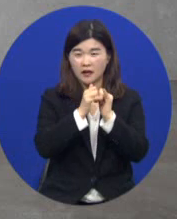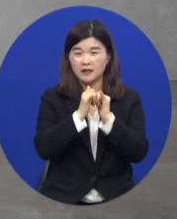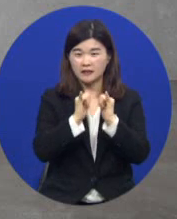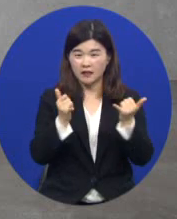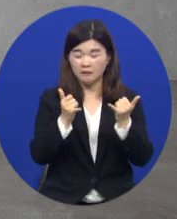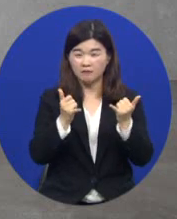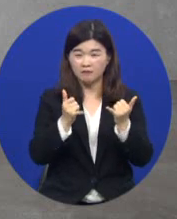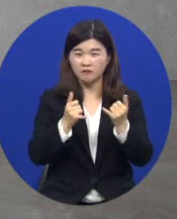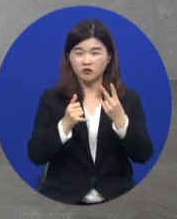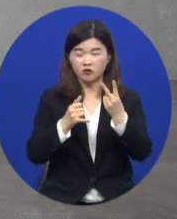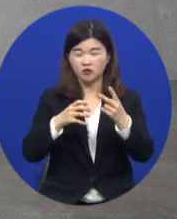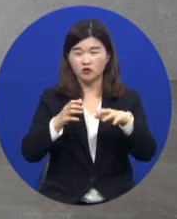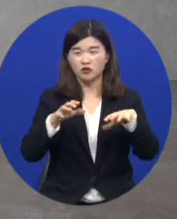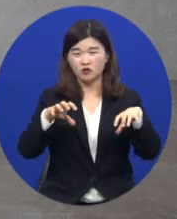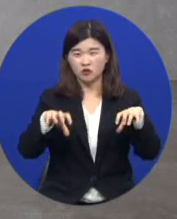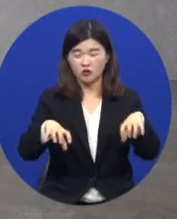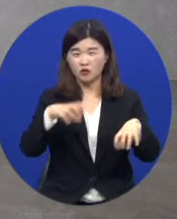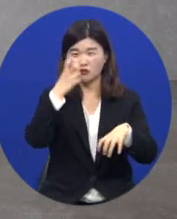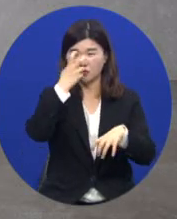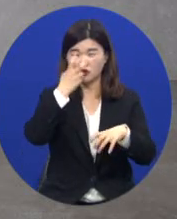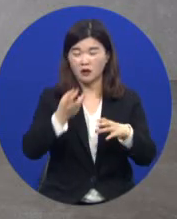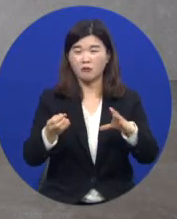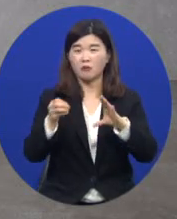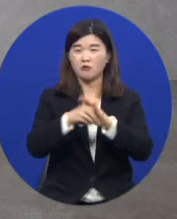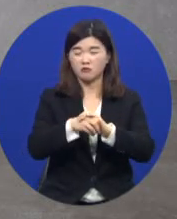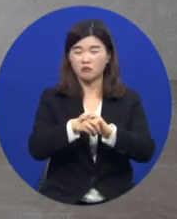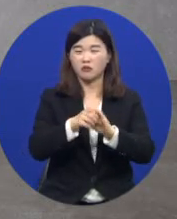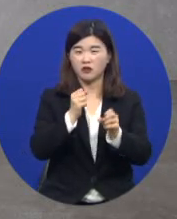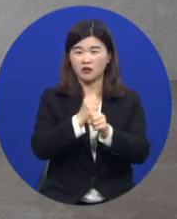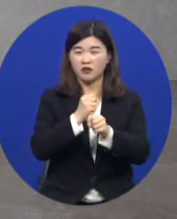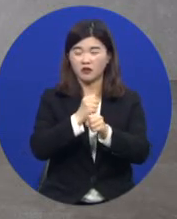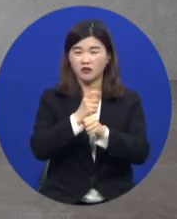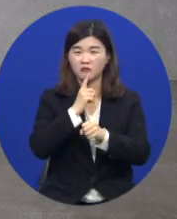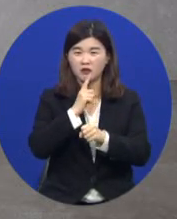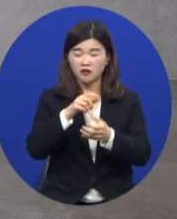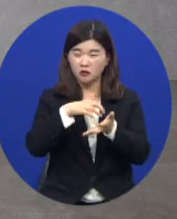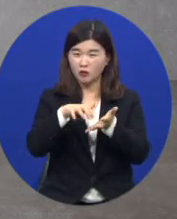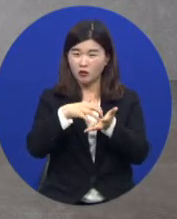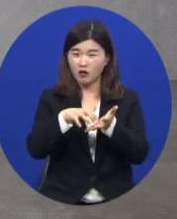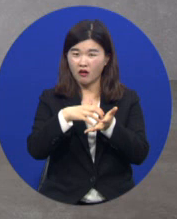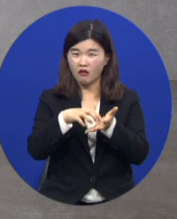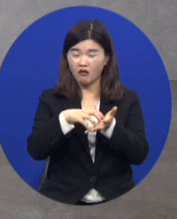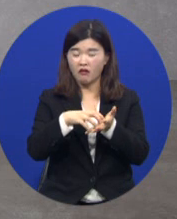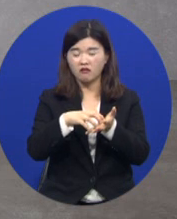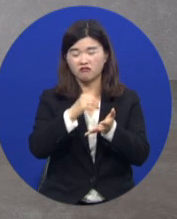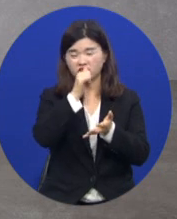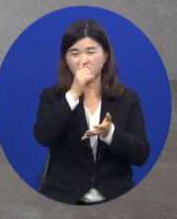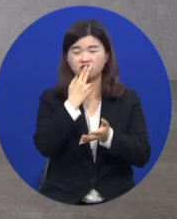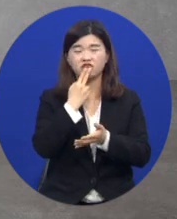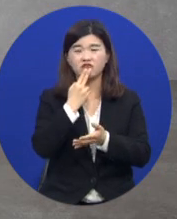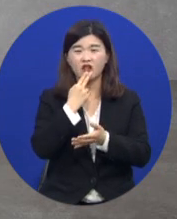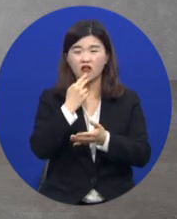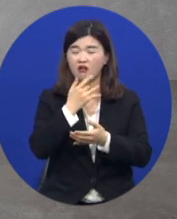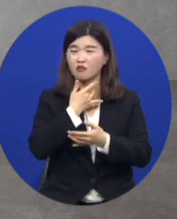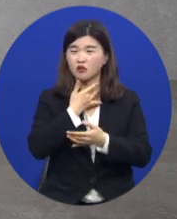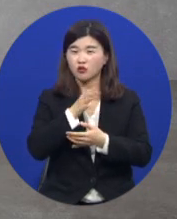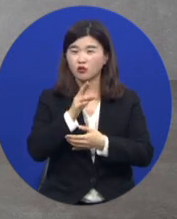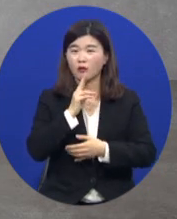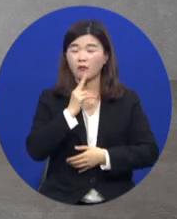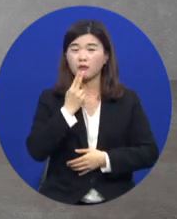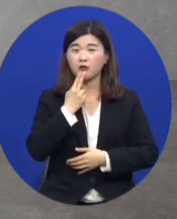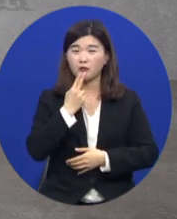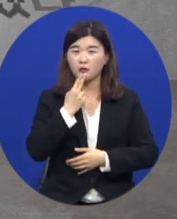다른 두 개의 여론조사를 합쳐서 분석하는 것은 통계학적으로 있을 수도 없고 해본 적도